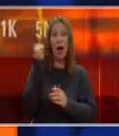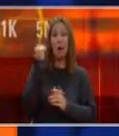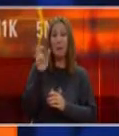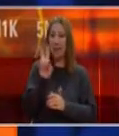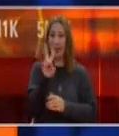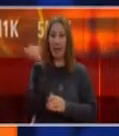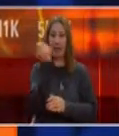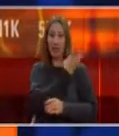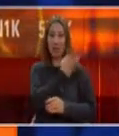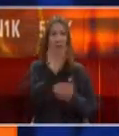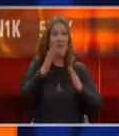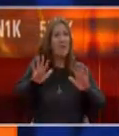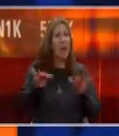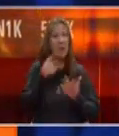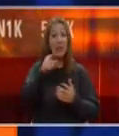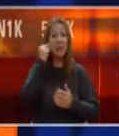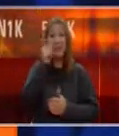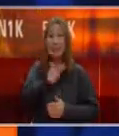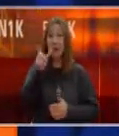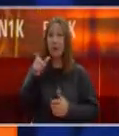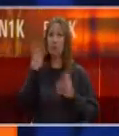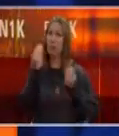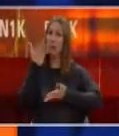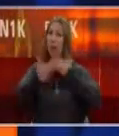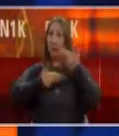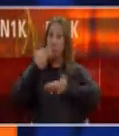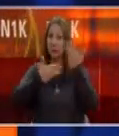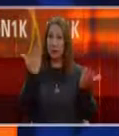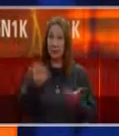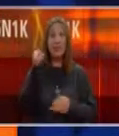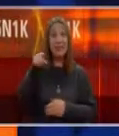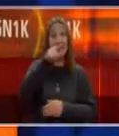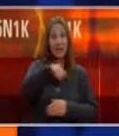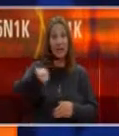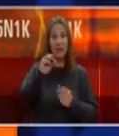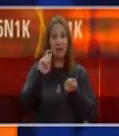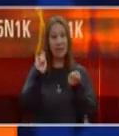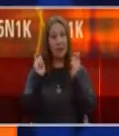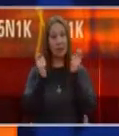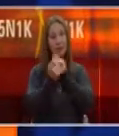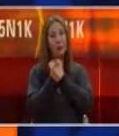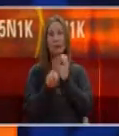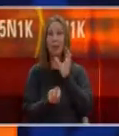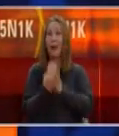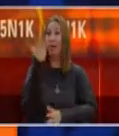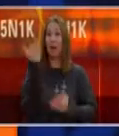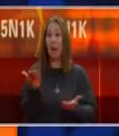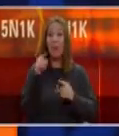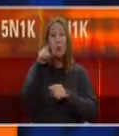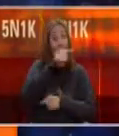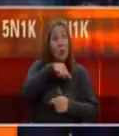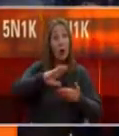kişi ilave, bu insanlar siz çok güzel ifade ettiniz. Zaten bunlar değişimi yaratanlar. Bunlar